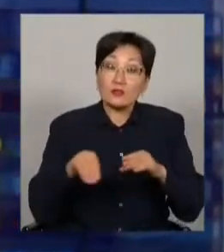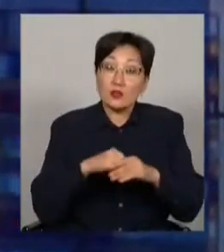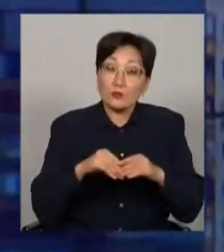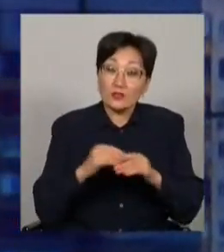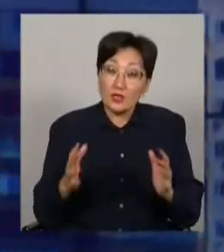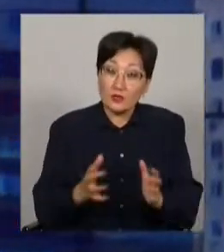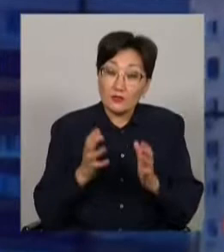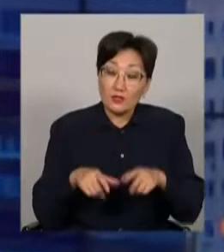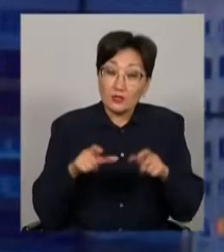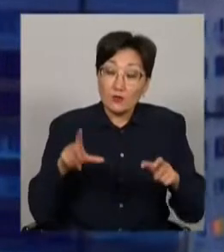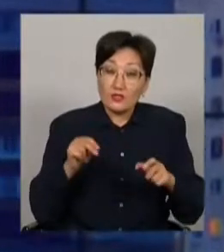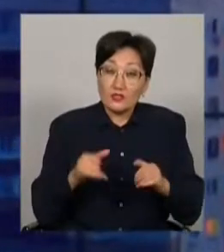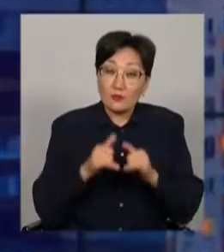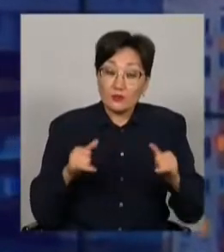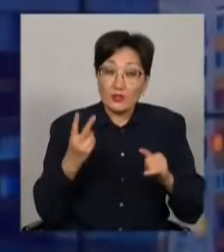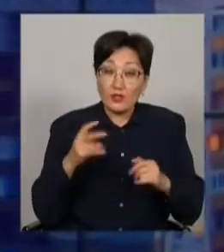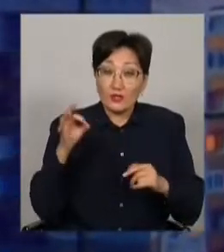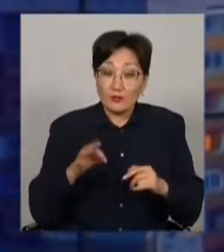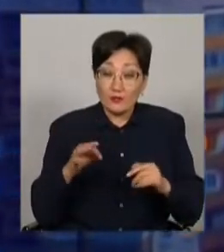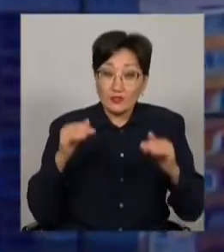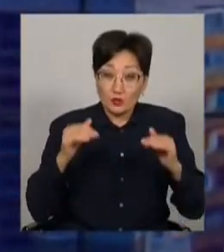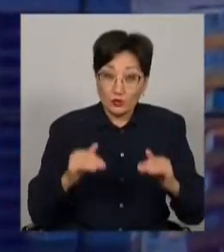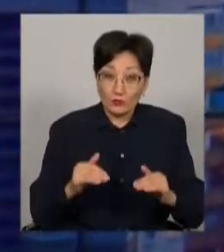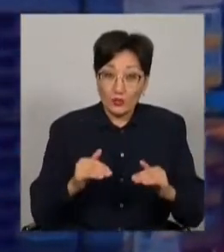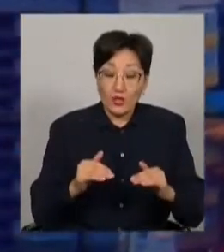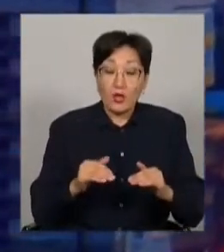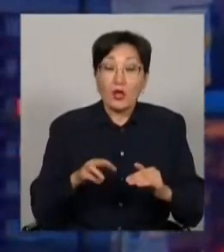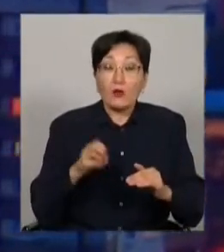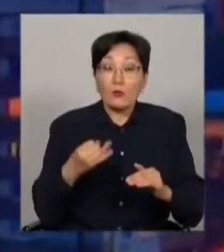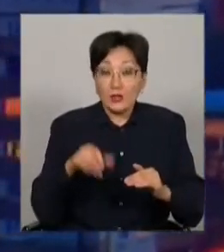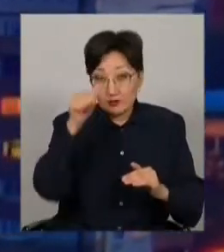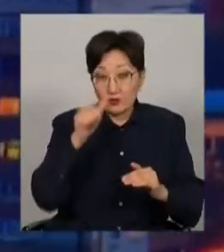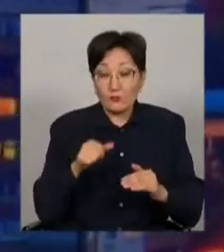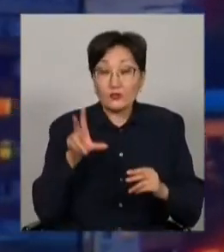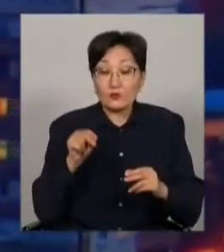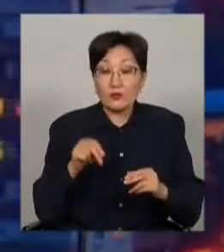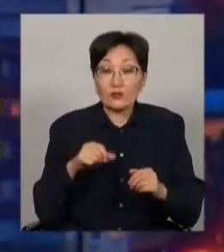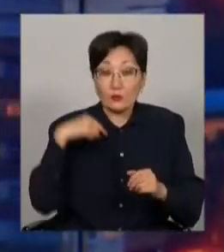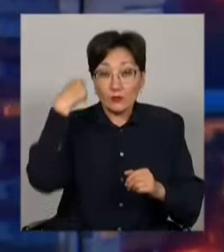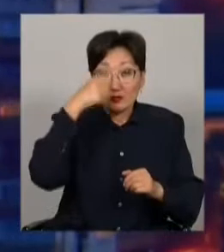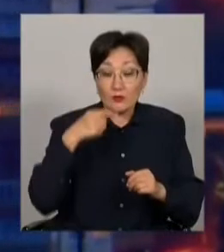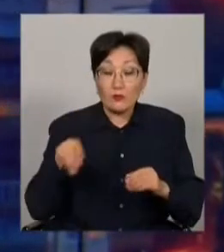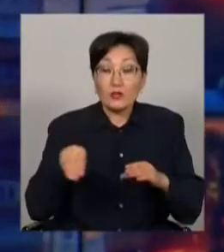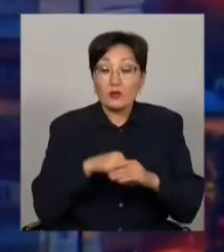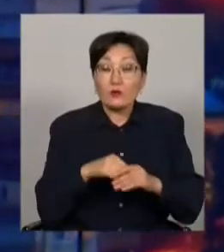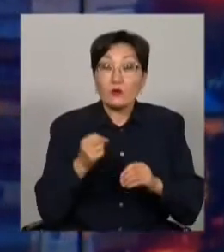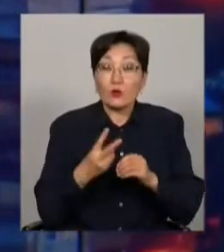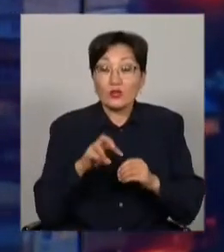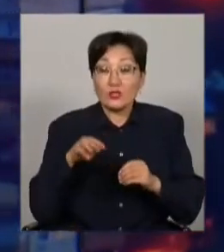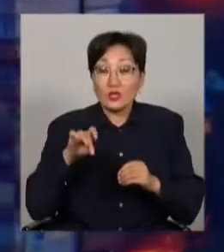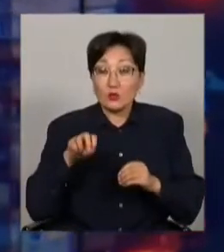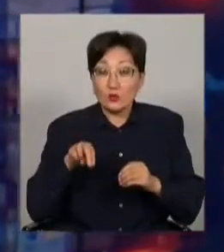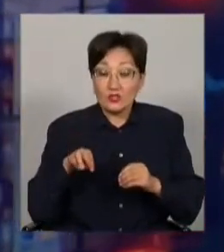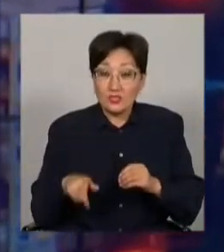сақтайтын азаматтардың қатары да 2%-ға бәсеңдепті. Мамыр айының көрсеткіштері бойынша жеке тұлғалардың салымы 12 триллионнан